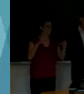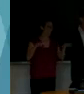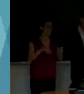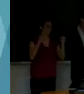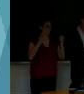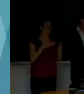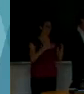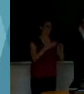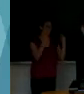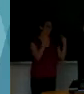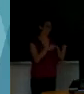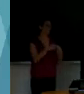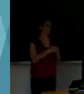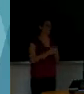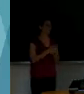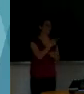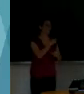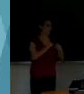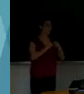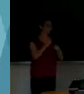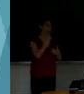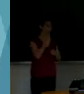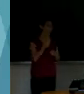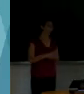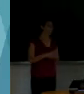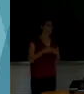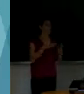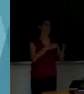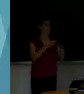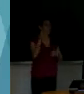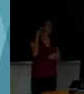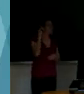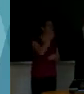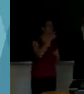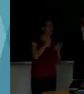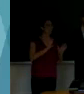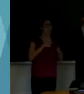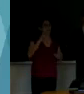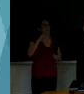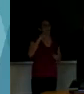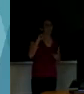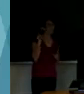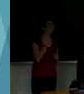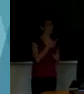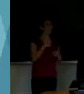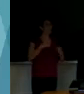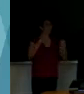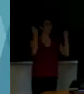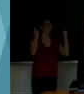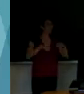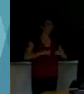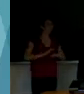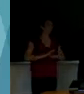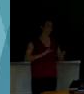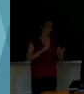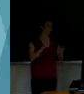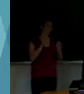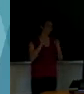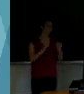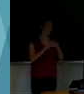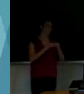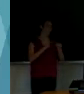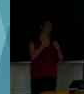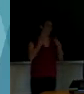di percorso? Prima il direttore lo diceva, è un percorso difficile, ma è la migliore scommessa che voi possiate fare sulla vostra vita, sul